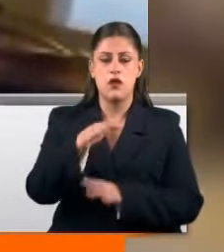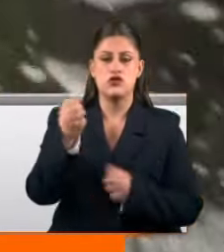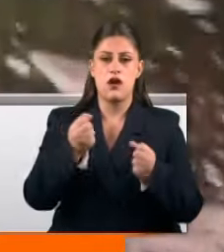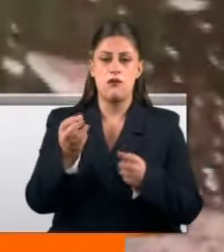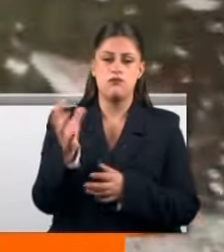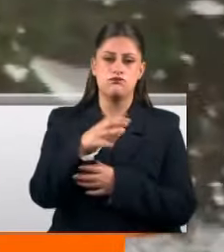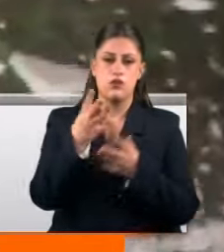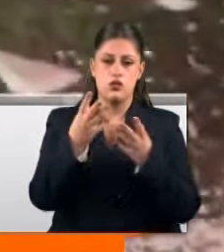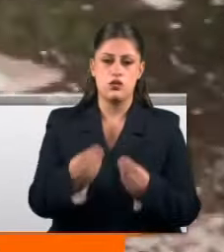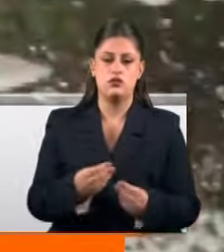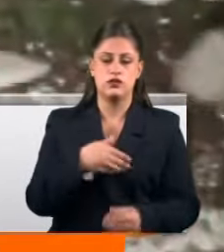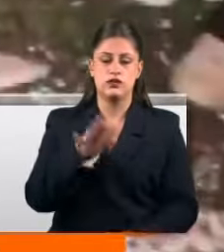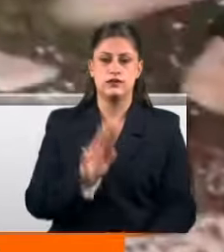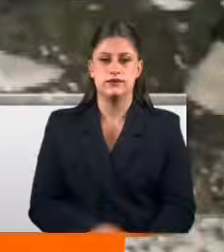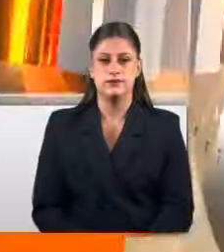yüklendi